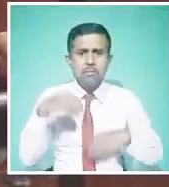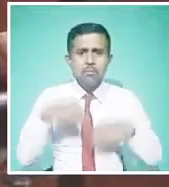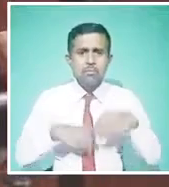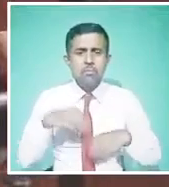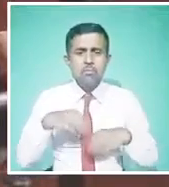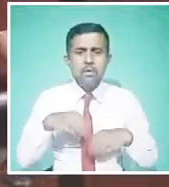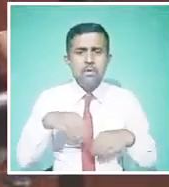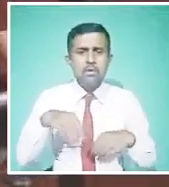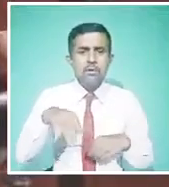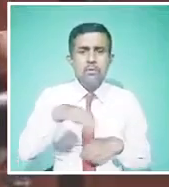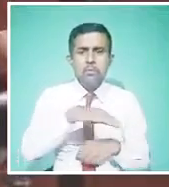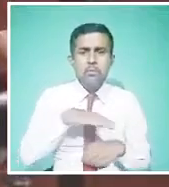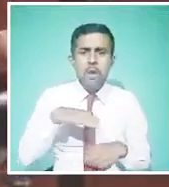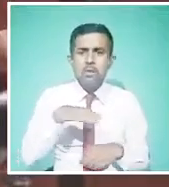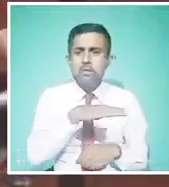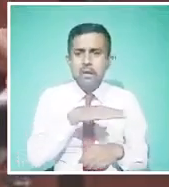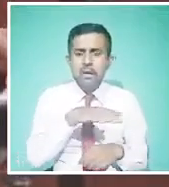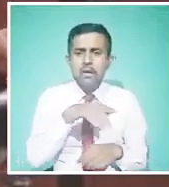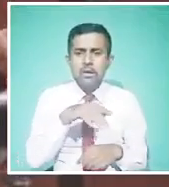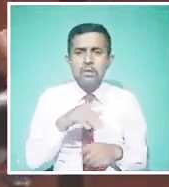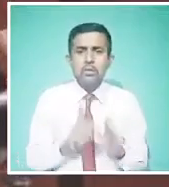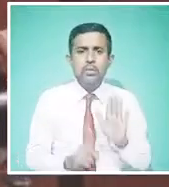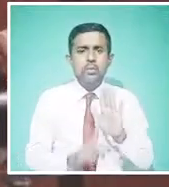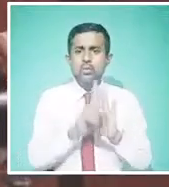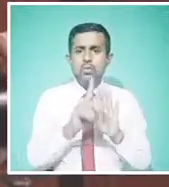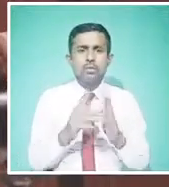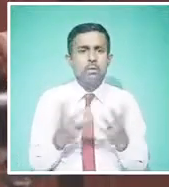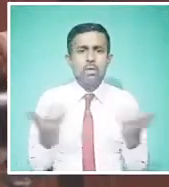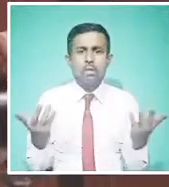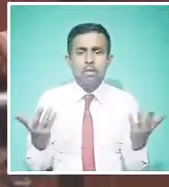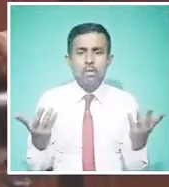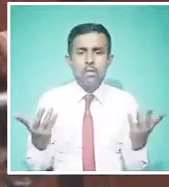யாரிடம் இந்த பிரச்சனை முடிக்கின்றேன், யாரிடம் இந்த பிரச்சனையை கொண்டு செல்வது?